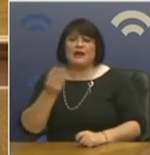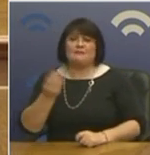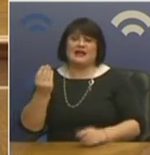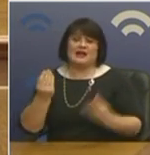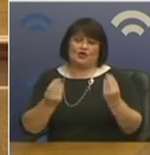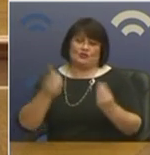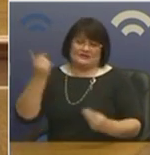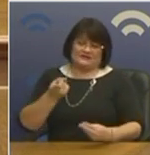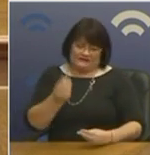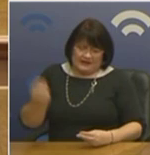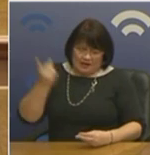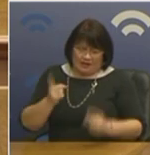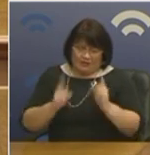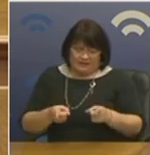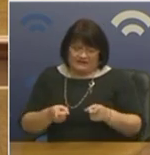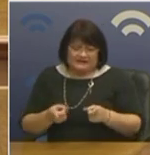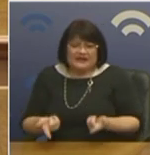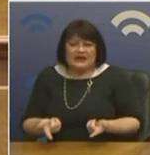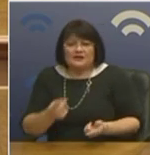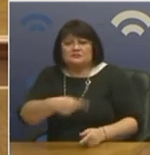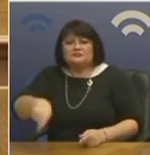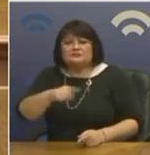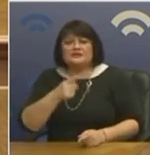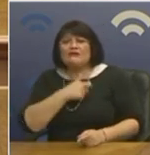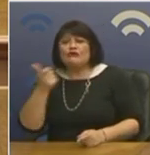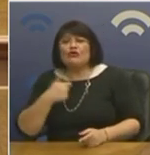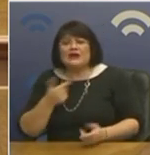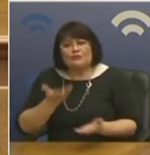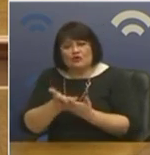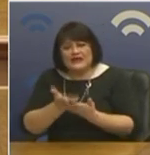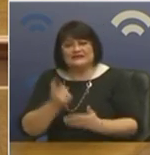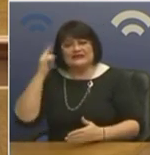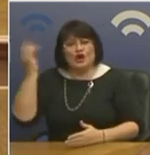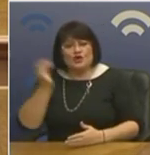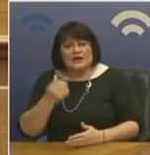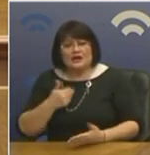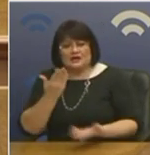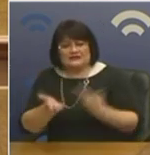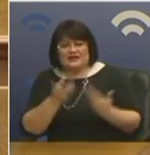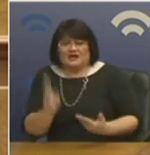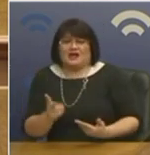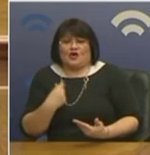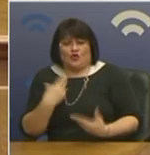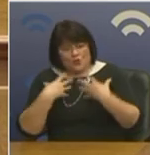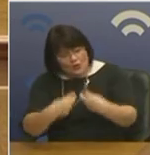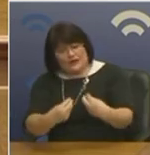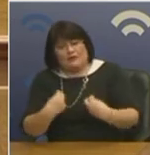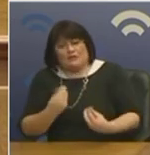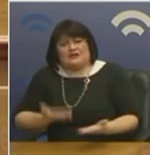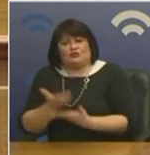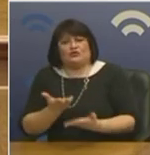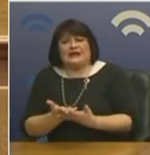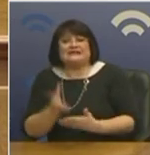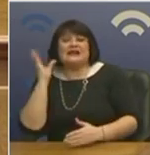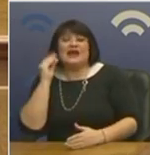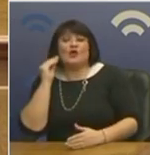Αλλά ακούστε και τη φωνή της λογικής. Ακούστε και τη φωνή και τις προτάσεις δικές μας. Δεν είναι κακό να ακούτε. Κακό είναι